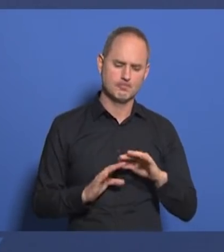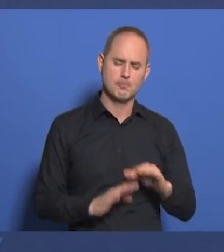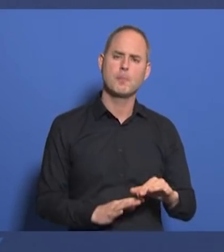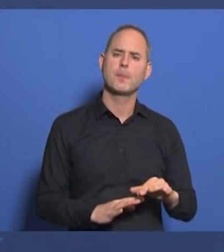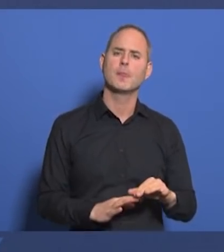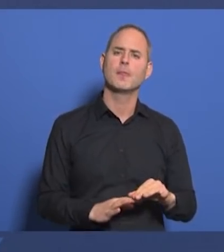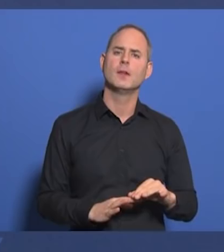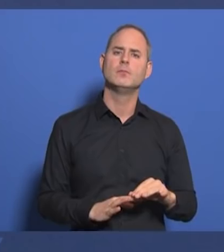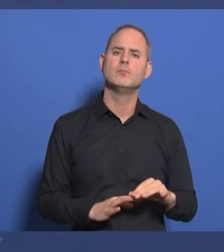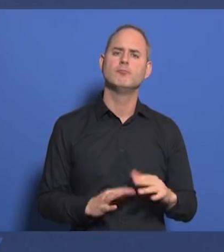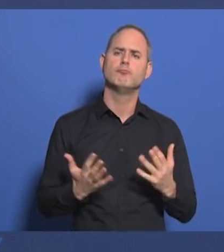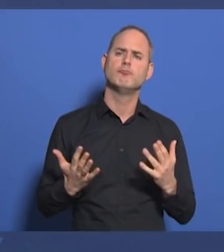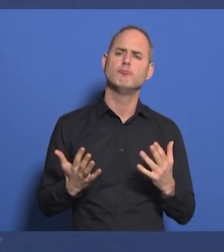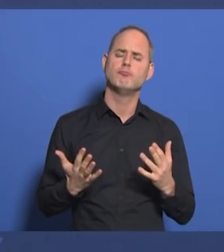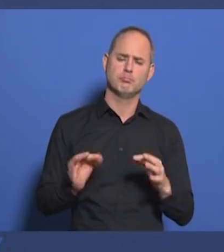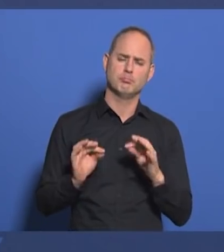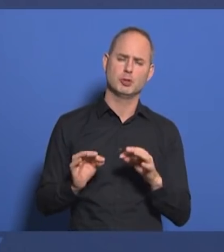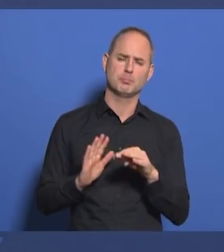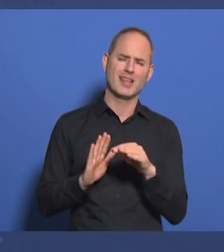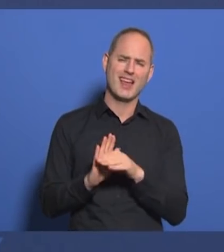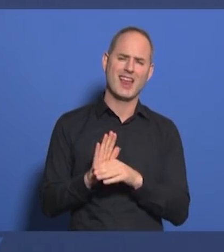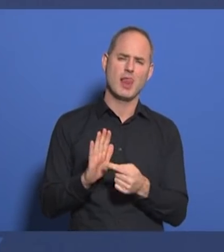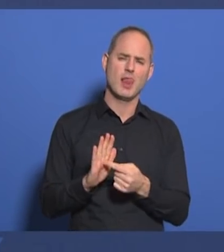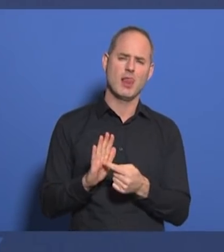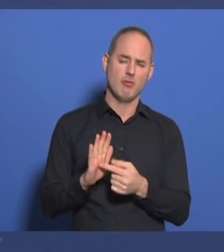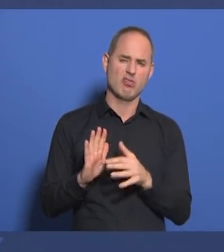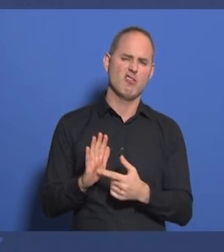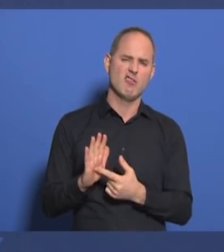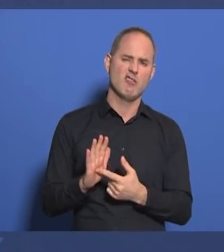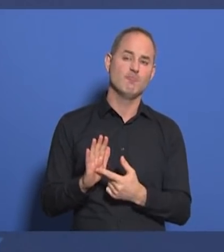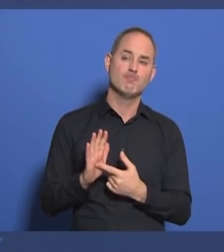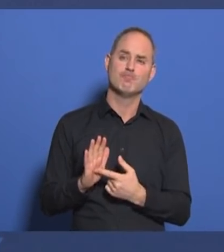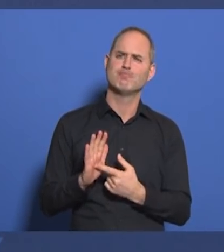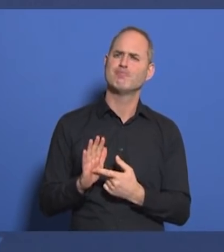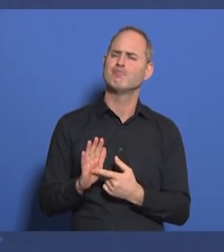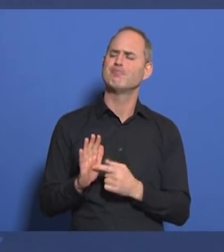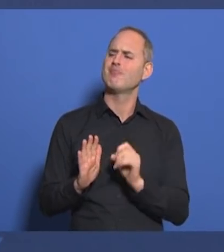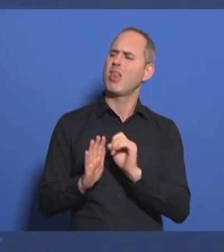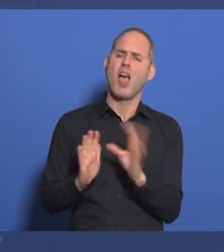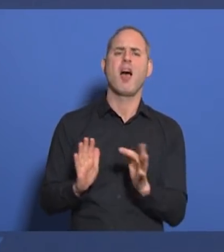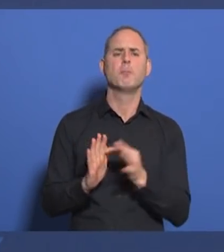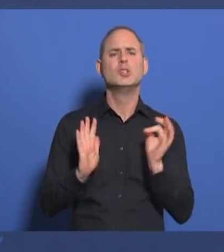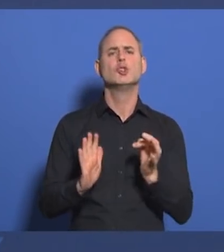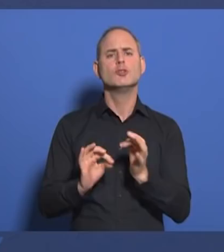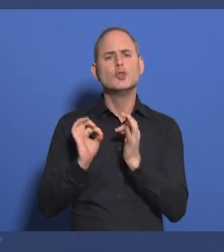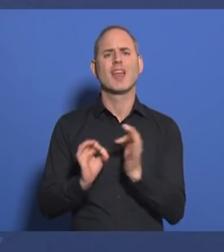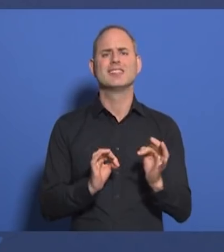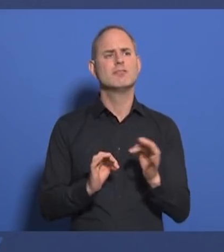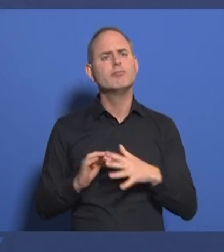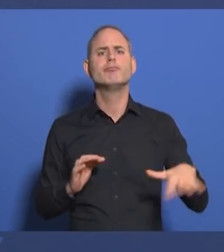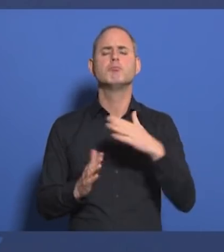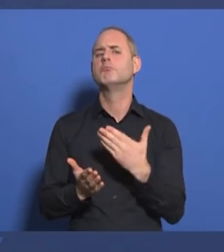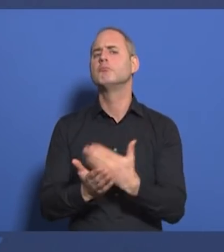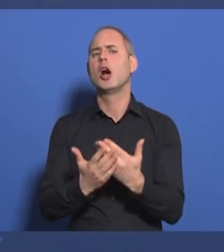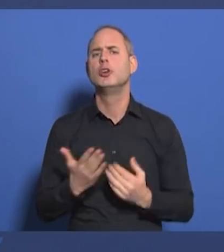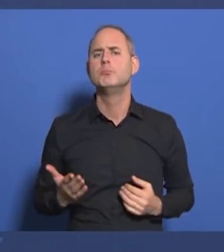genesenen Status hat. Das Hin und Her in den letzten Wochen war nicht gut. Es hat viele Menschen verunsichert. Und